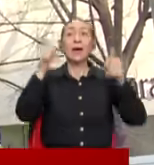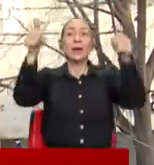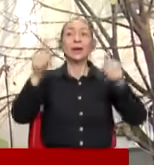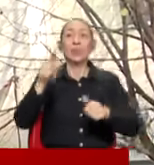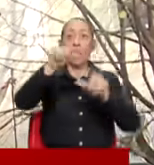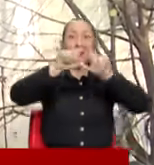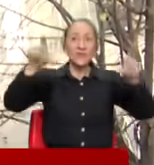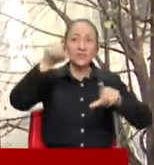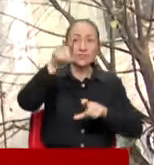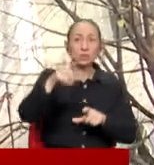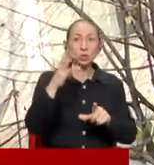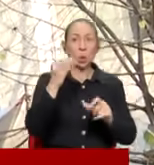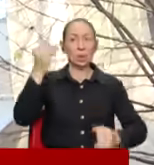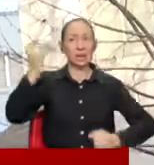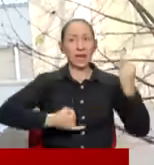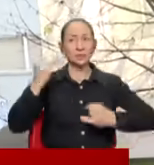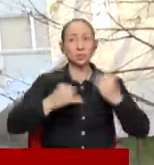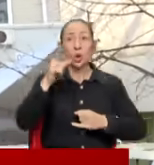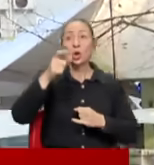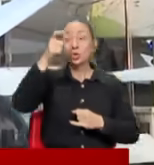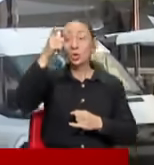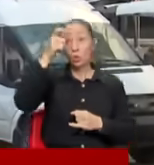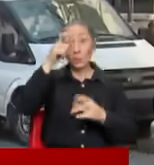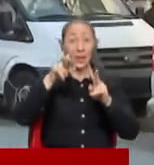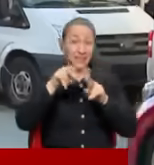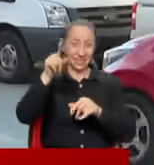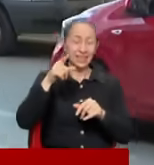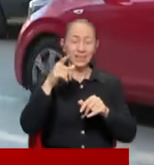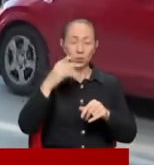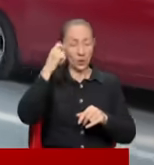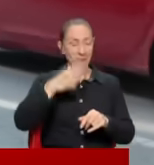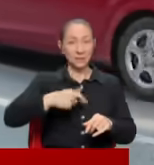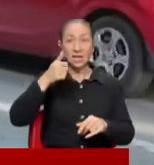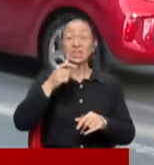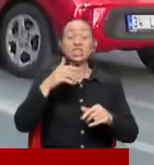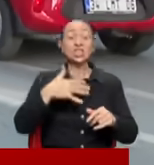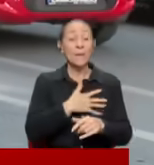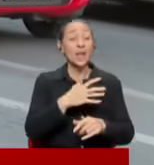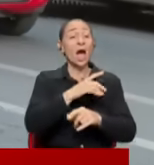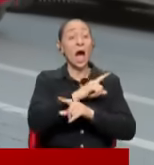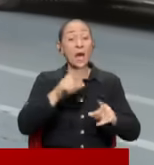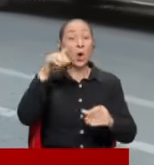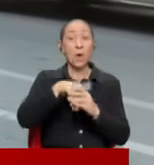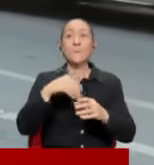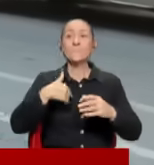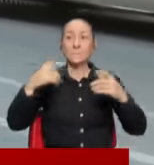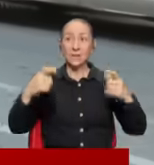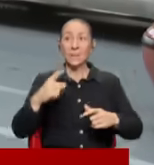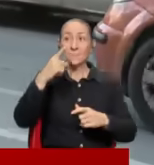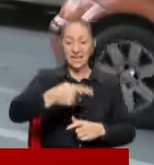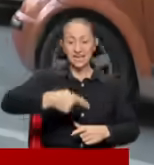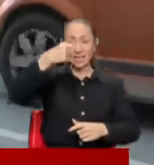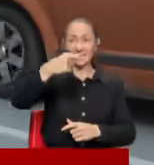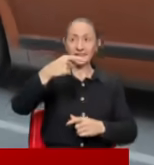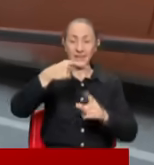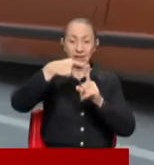astırdığı bu afiş çok tartışılıyor. Türkmen'in afişinde CHP'nin hayır oyuna rağmen mahallemize bir kat imar